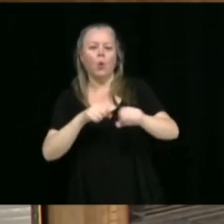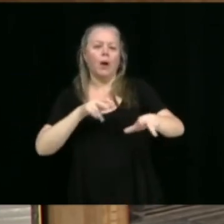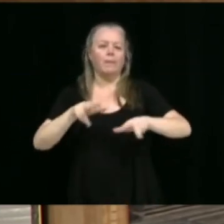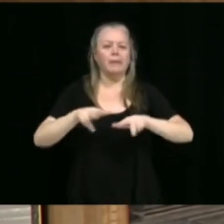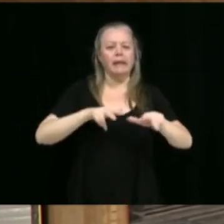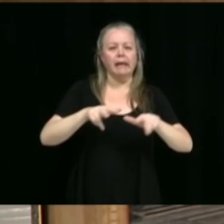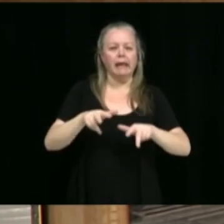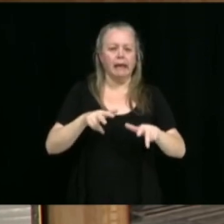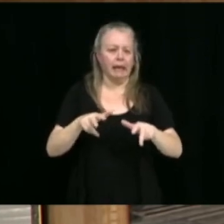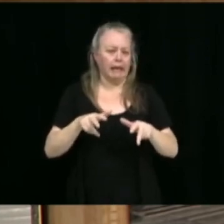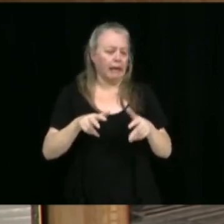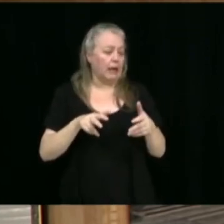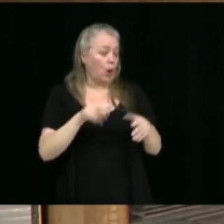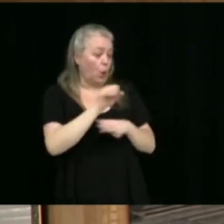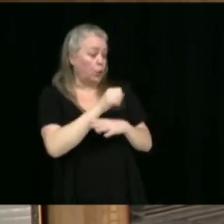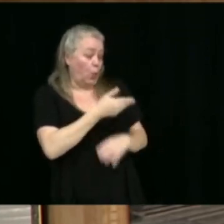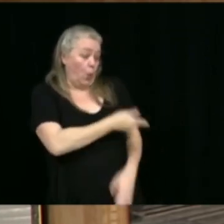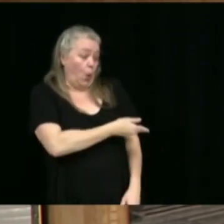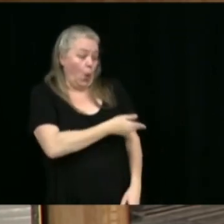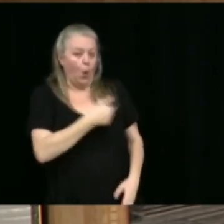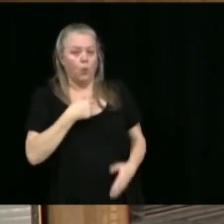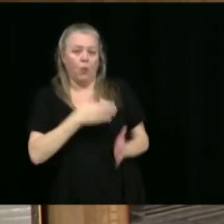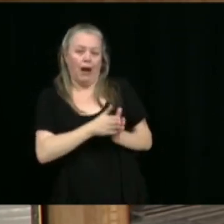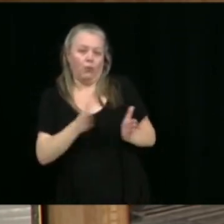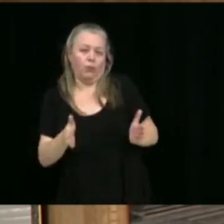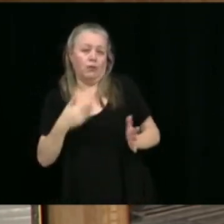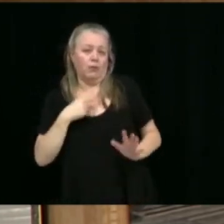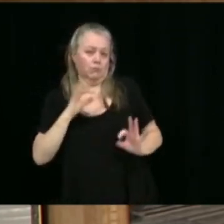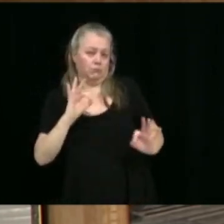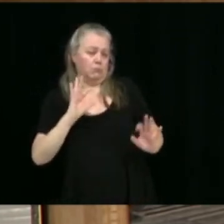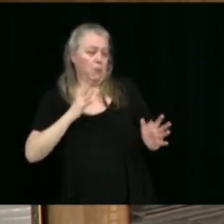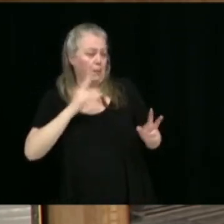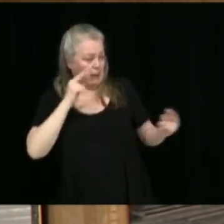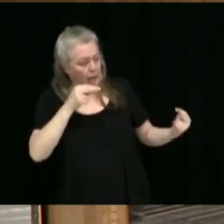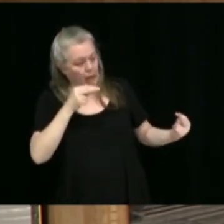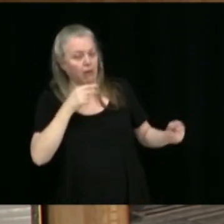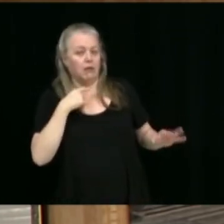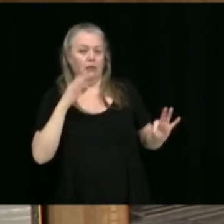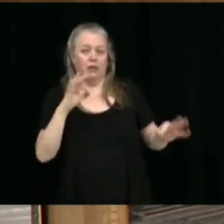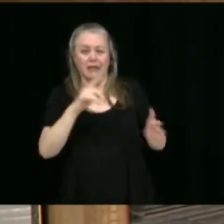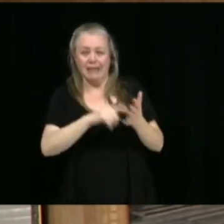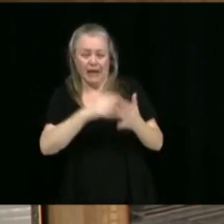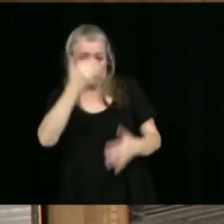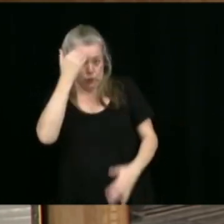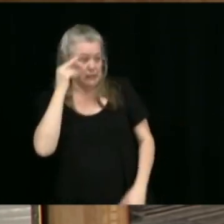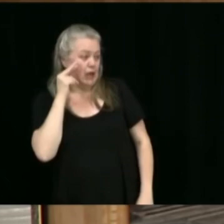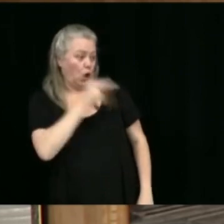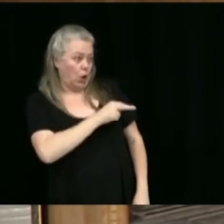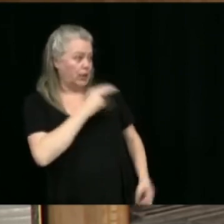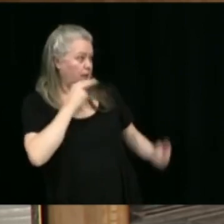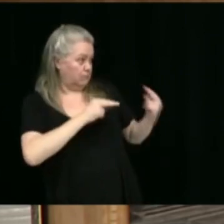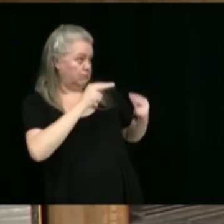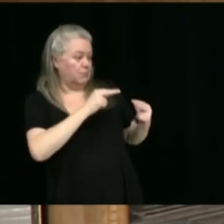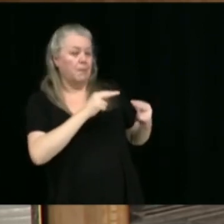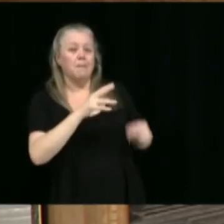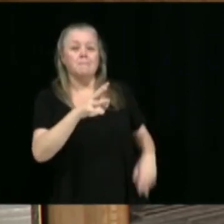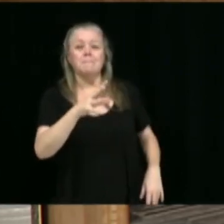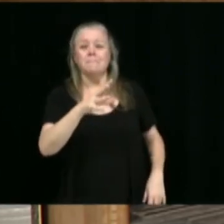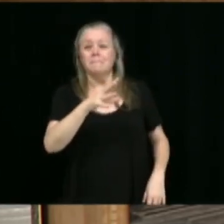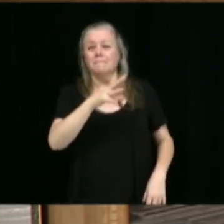puis l'auto est là, puis tu es sur le coin, fait que c'est pas si tant pire, puis quand tu le sais, tu regardes les autos, puis tu peux te gager avec ça,